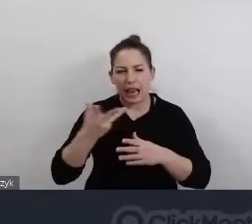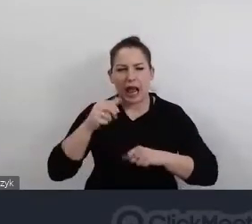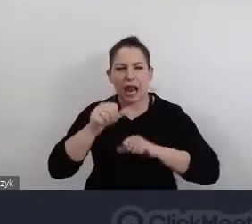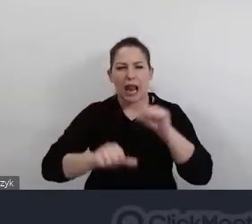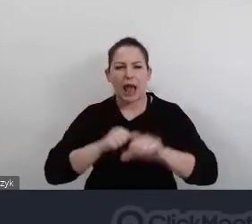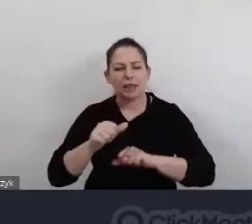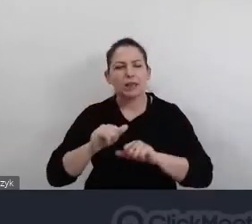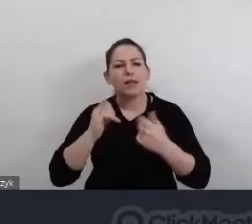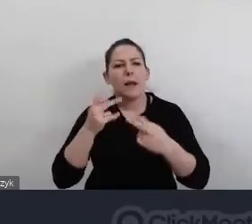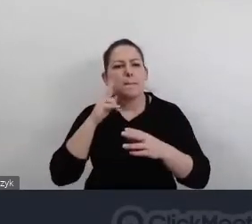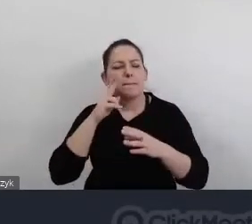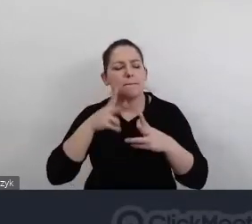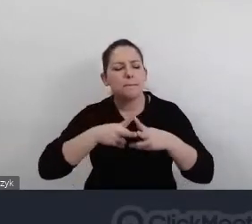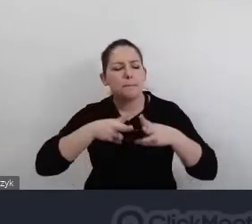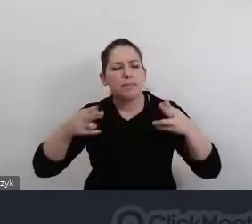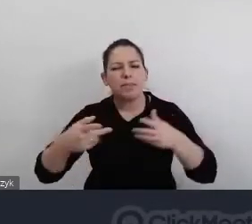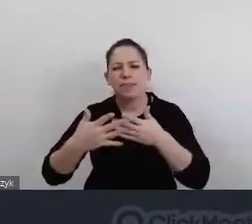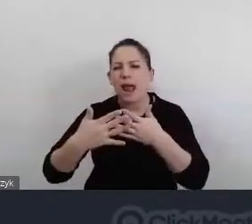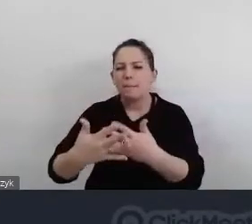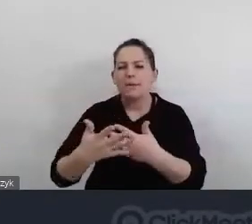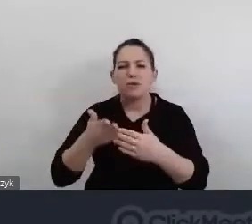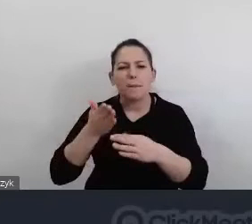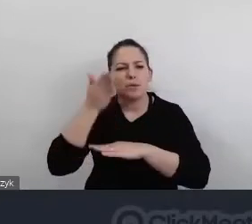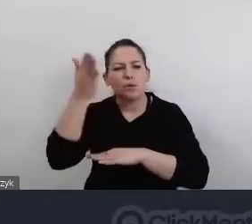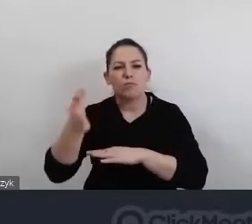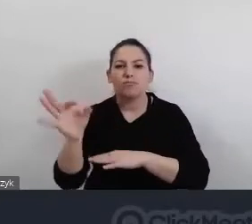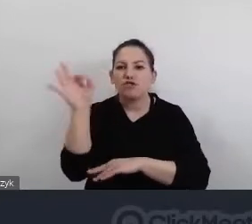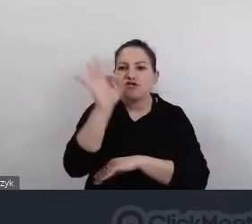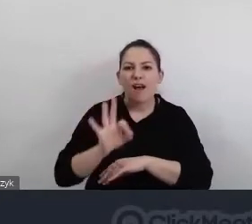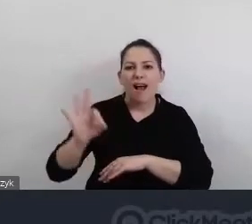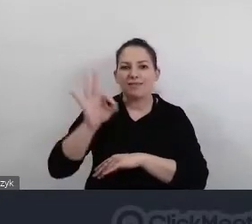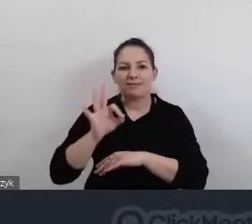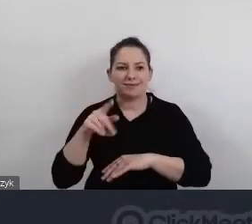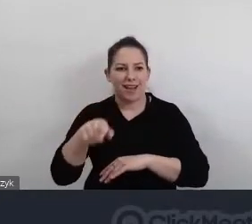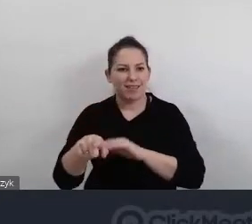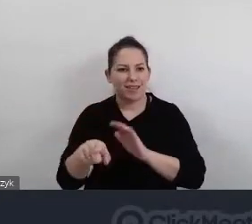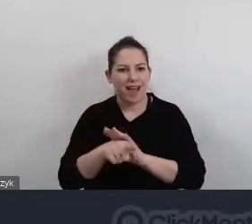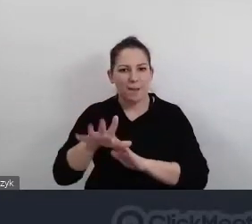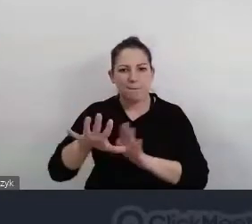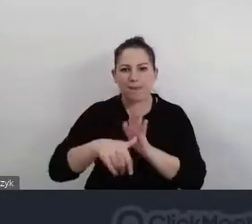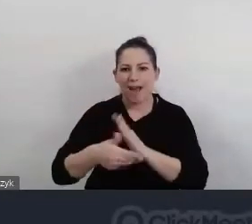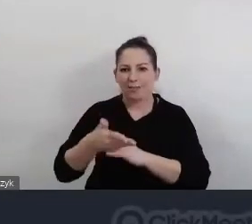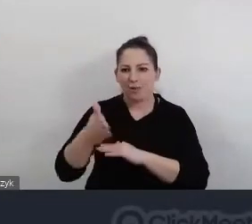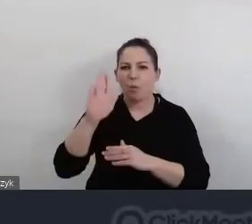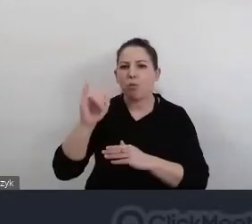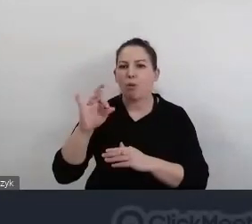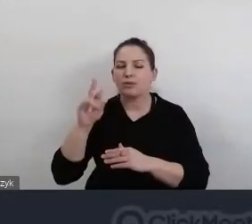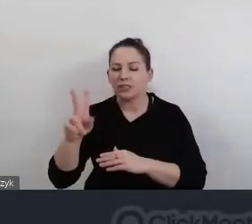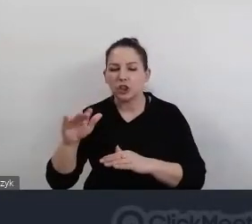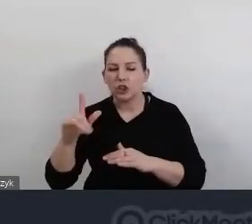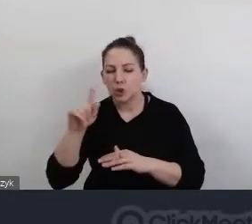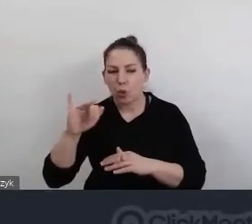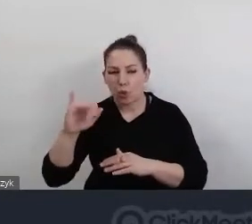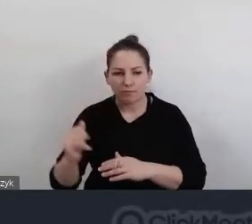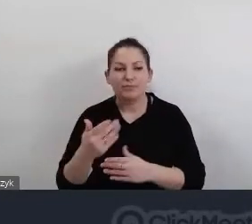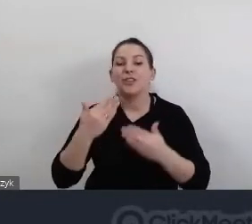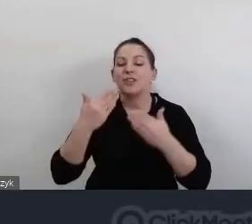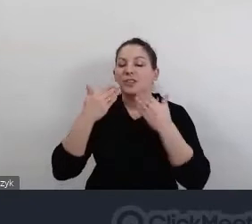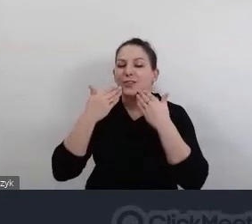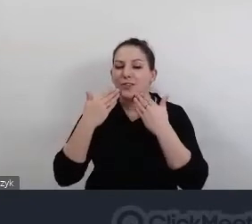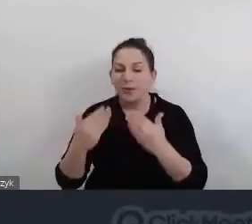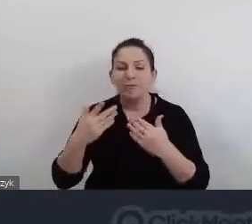i w perspektywie najbliższej przyszłości szansę takiego miasta jak Busko-Zdrój? Dzień dobry bardzo, bardzo serdecznie